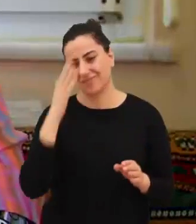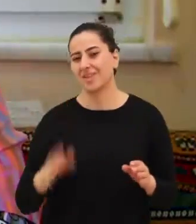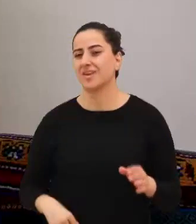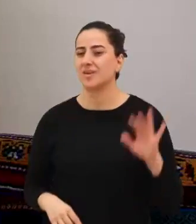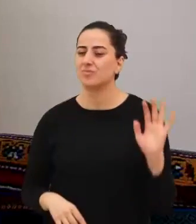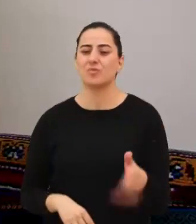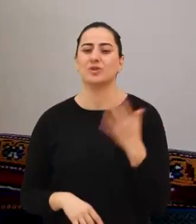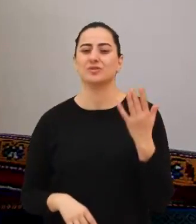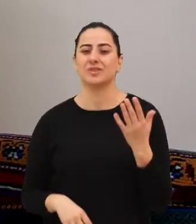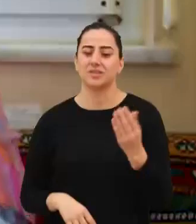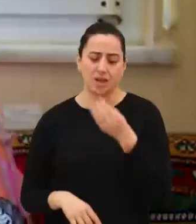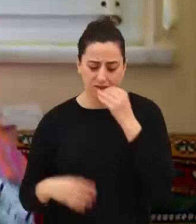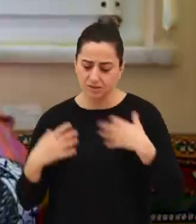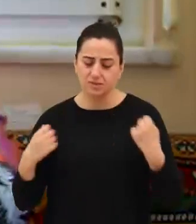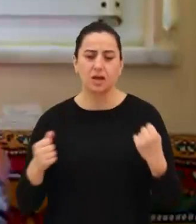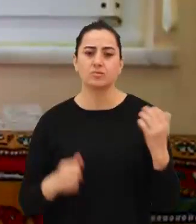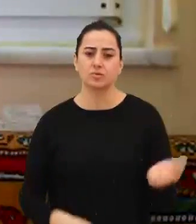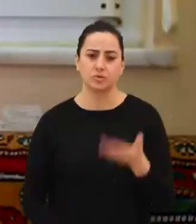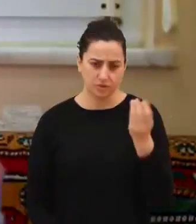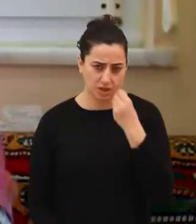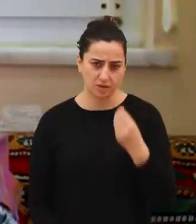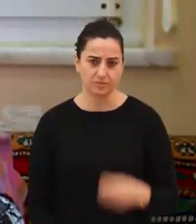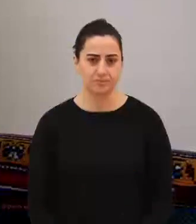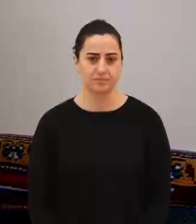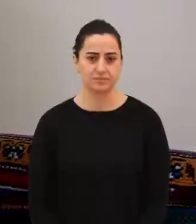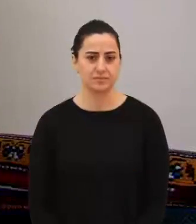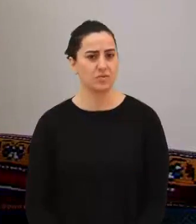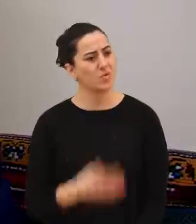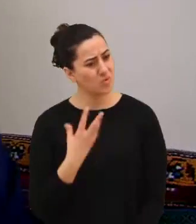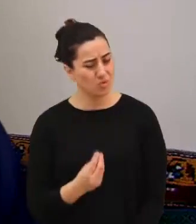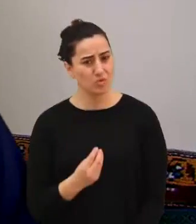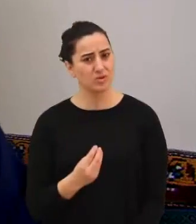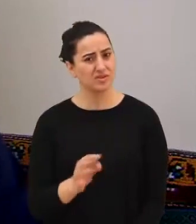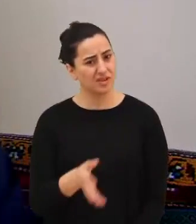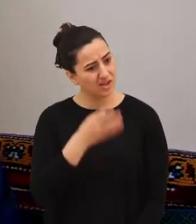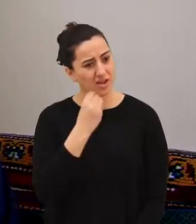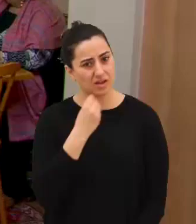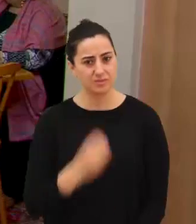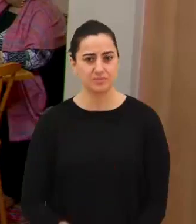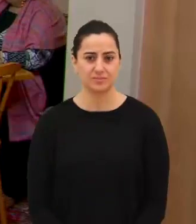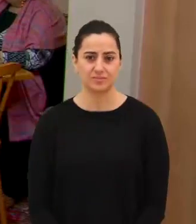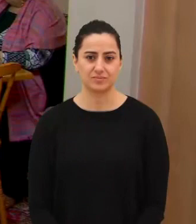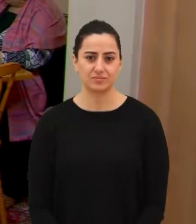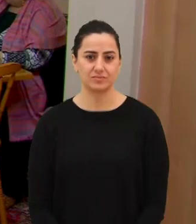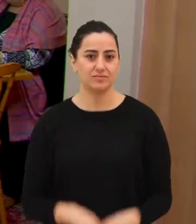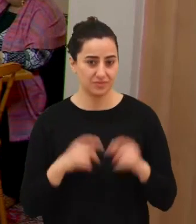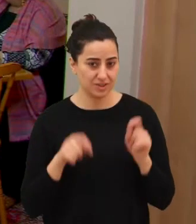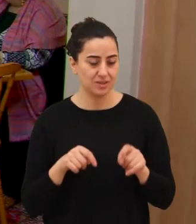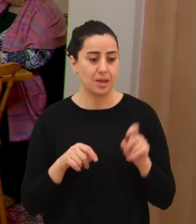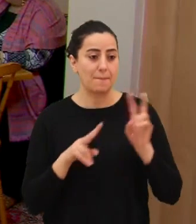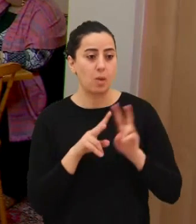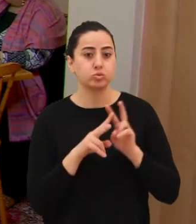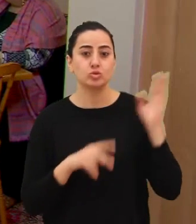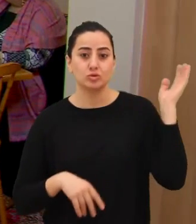be kanka. Can boğazdan gelmiş. Ye boş ver hadi. Al bir tane ye bakayım hadi. Oh, can boğazdan da gider yani. Neyse, şimdi Mahmut